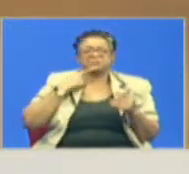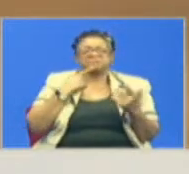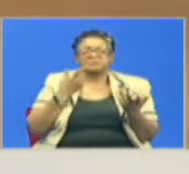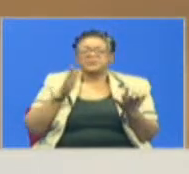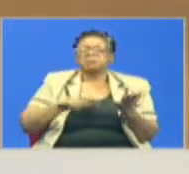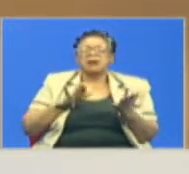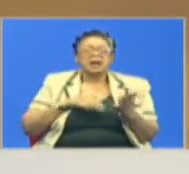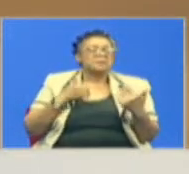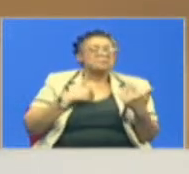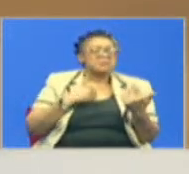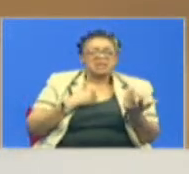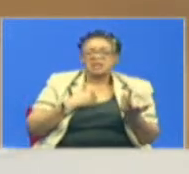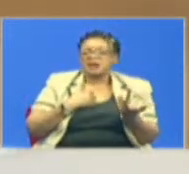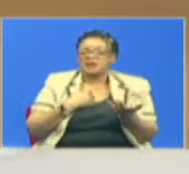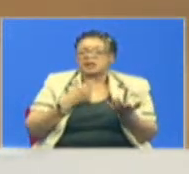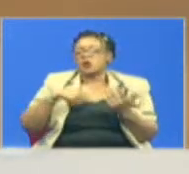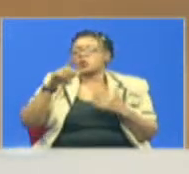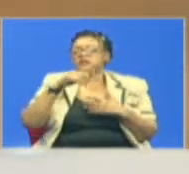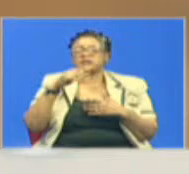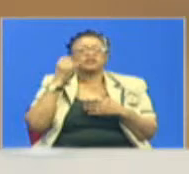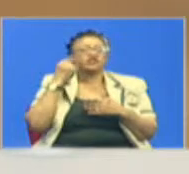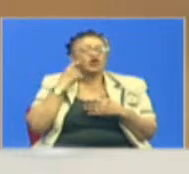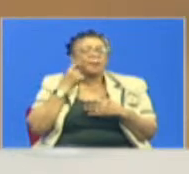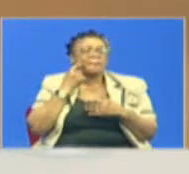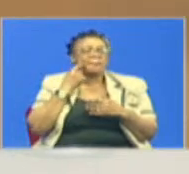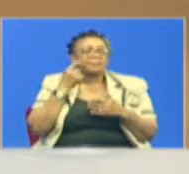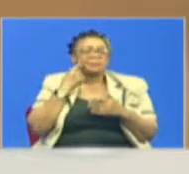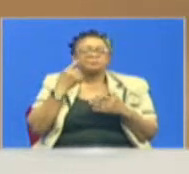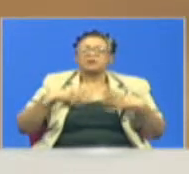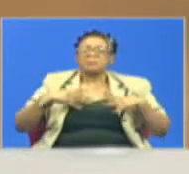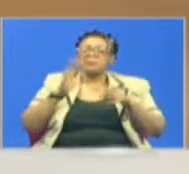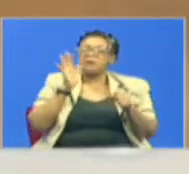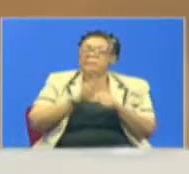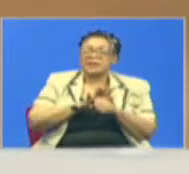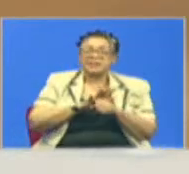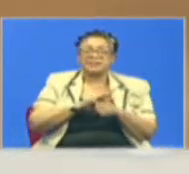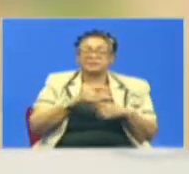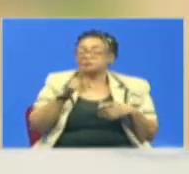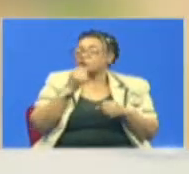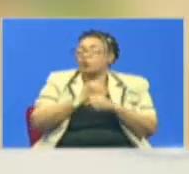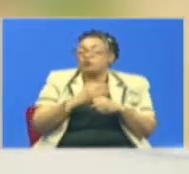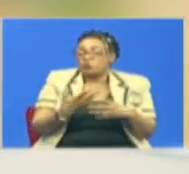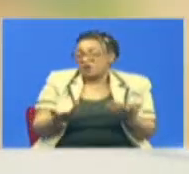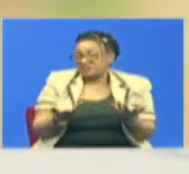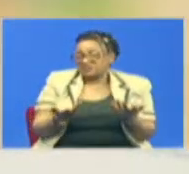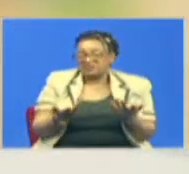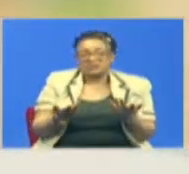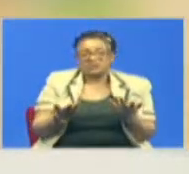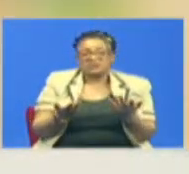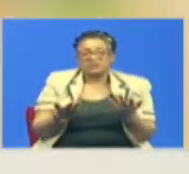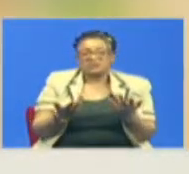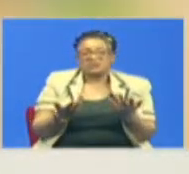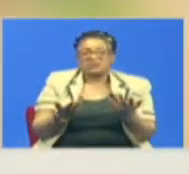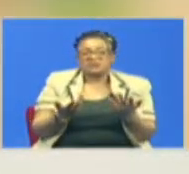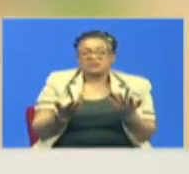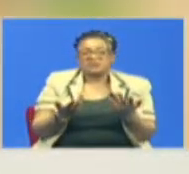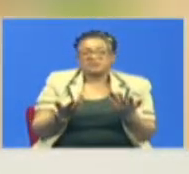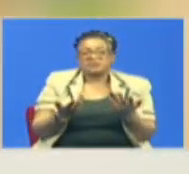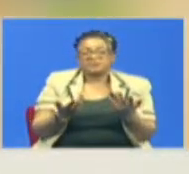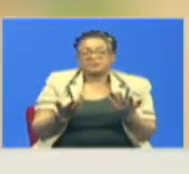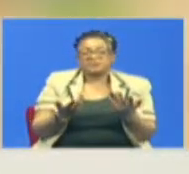na dukani kama kuna watu wengi, wewe utafanyaje?" Una hizi sanitary pads.